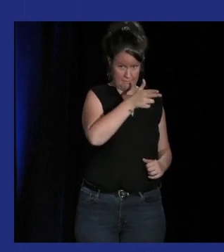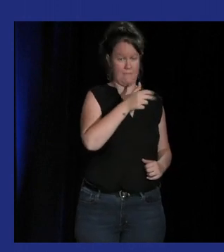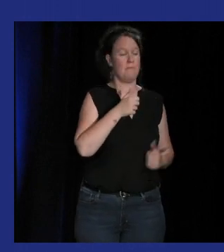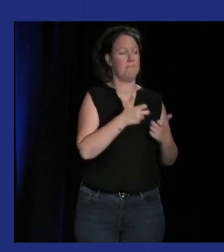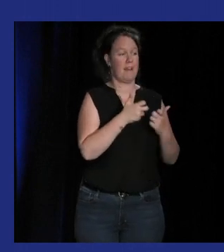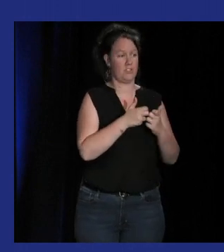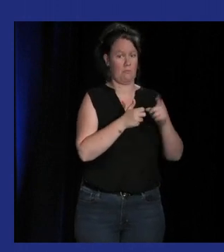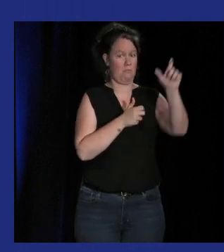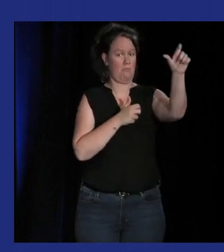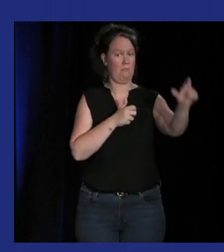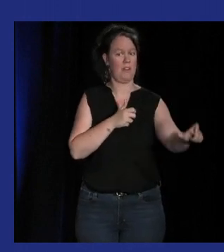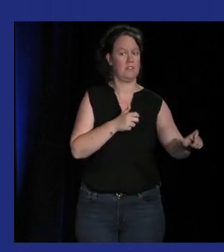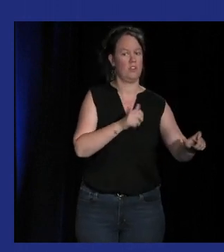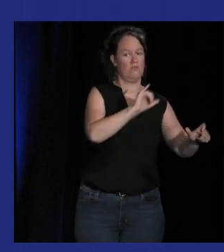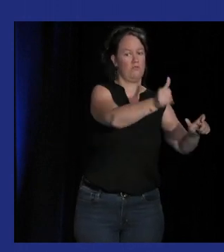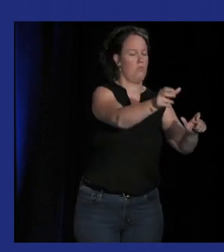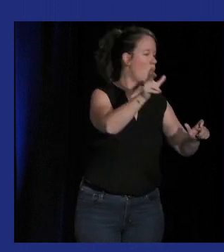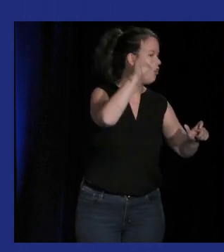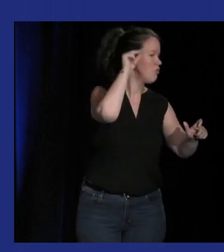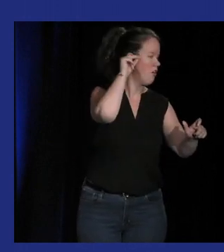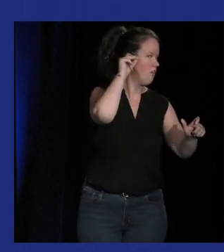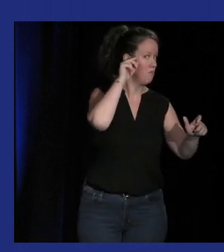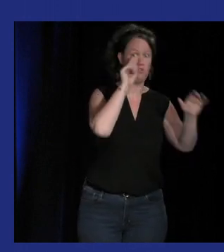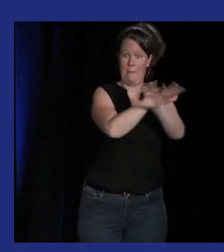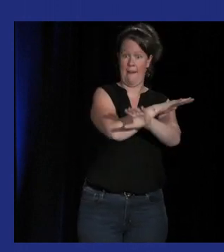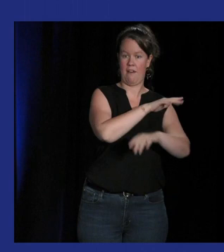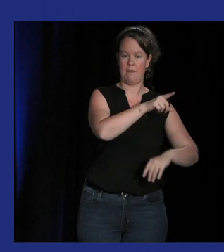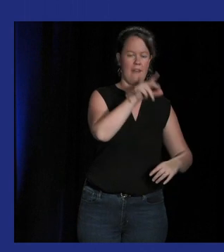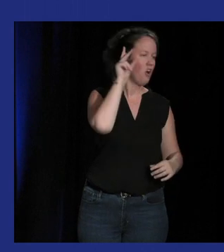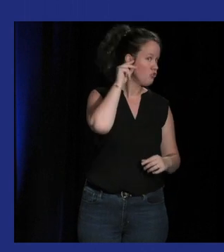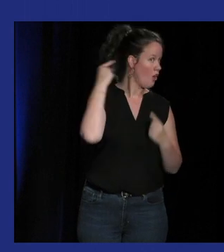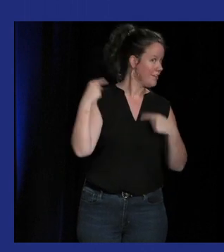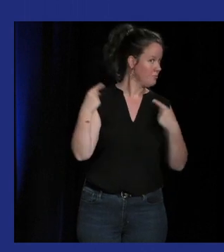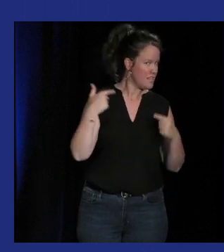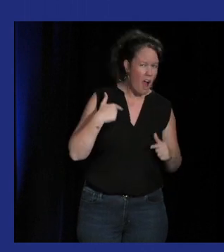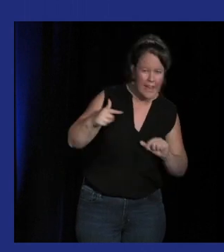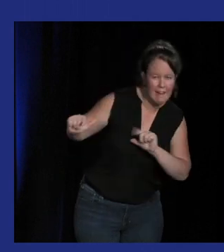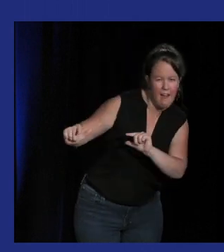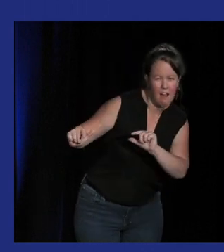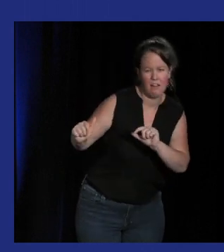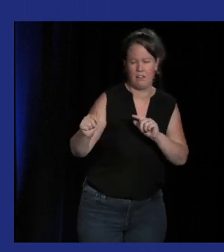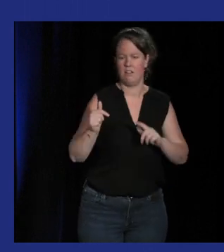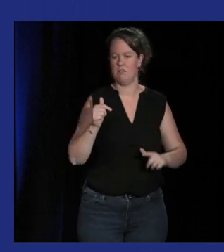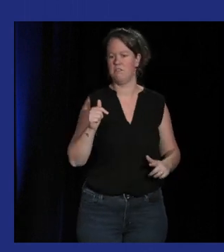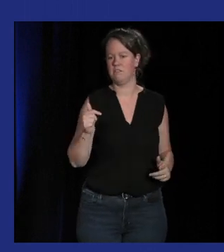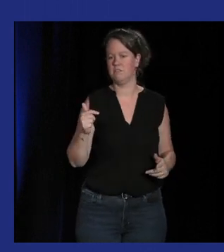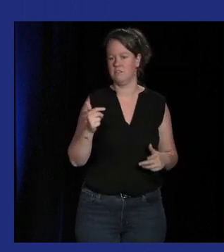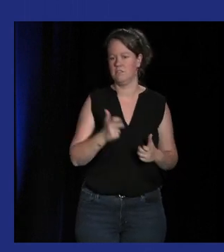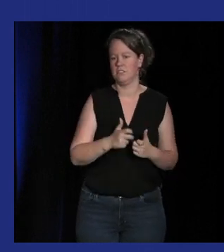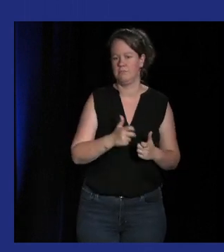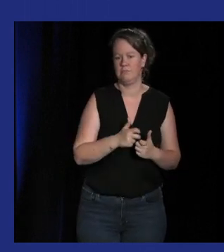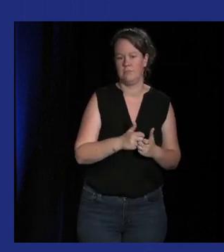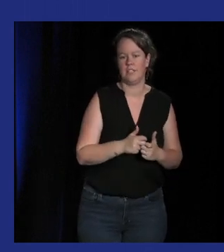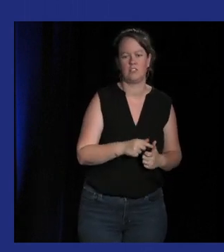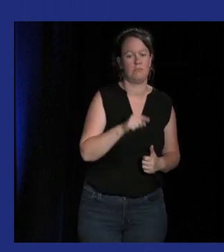a pas vu encore d'ennemis il comprend que il y a des ennemis qui vont arriver sur lui ou que il y a des ennemis qui disent il me faut une arme et ben le joueur c'est